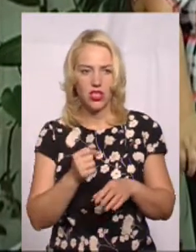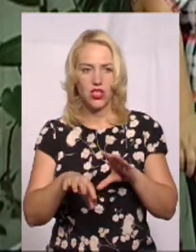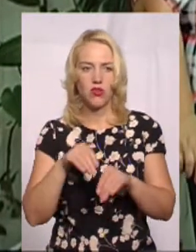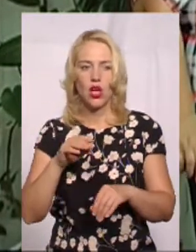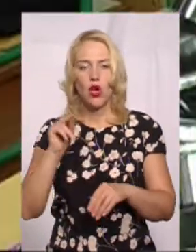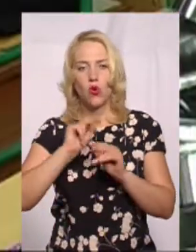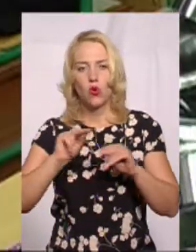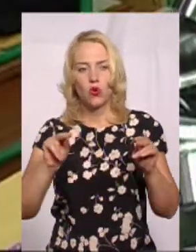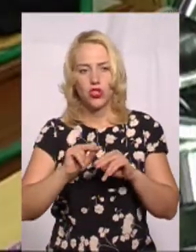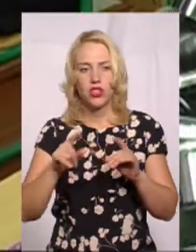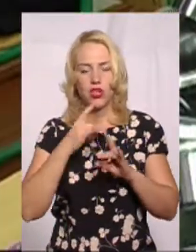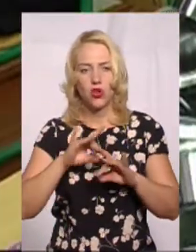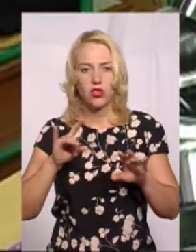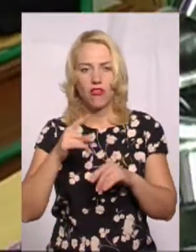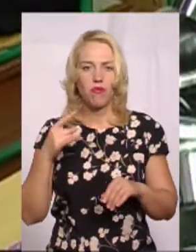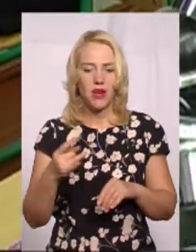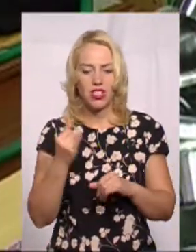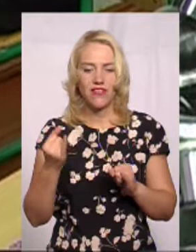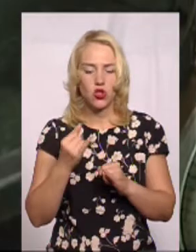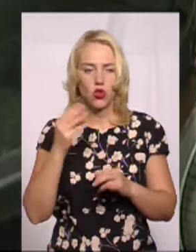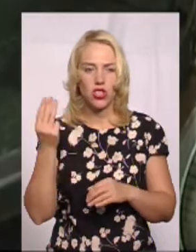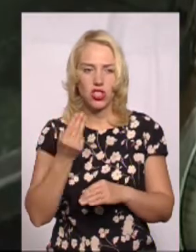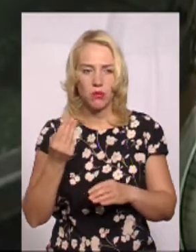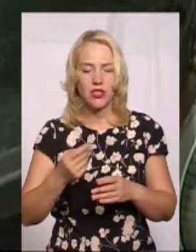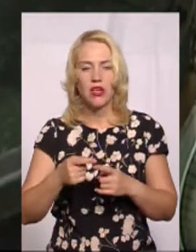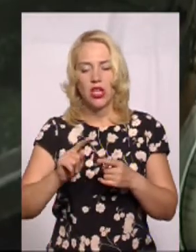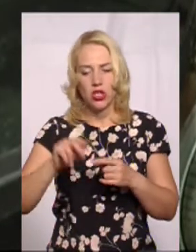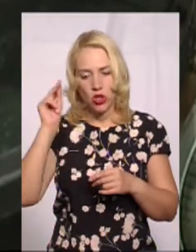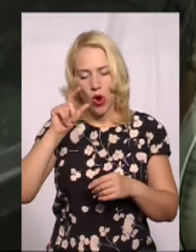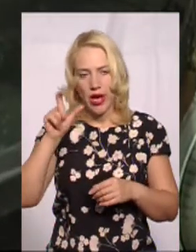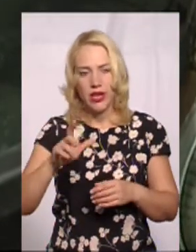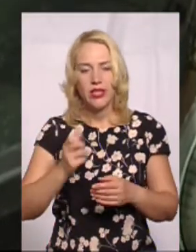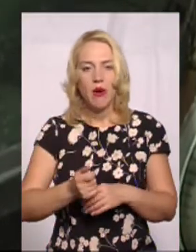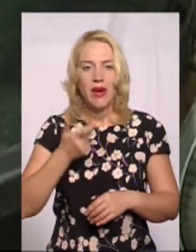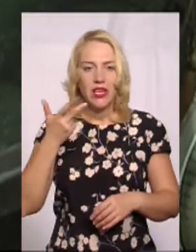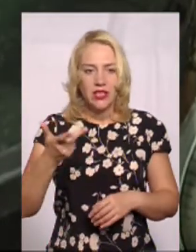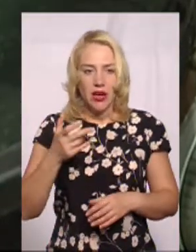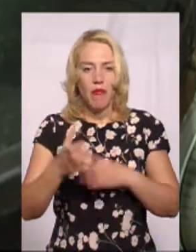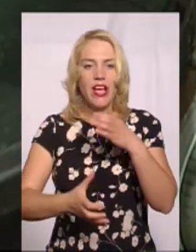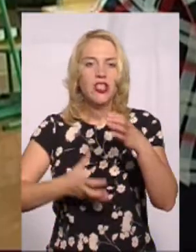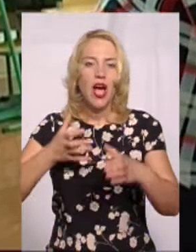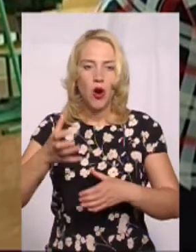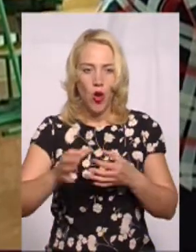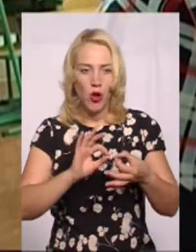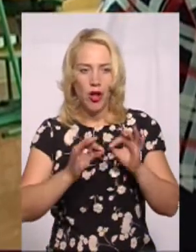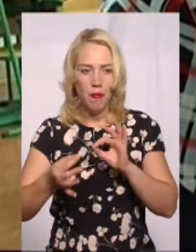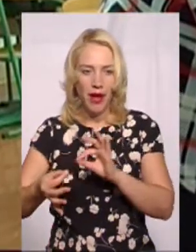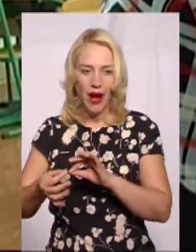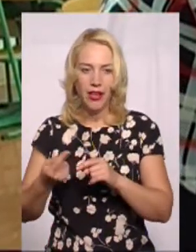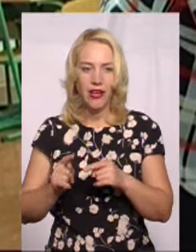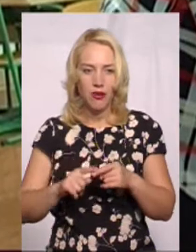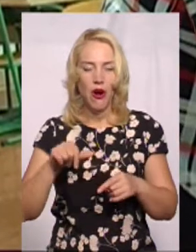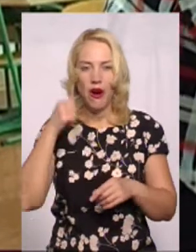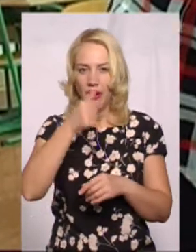Петрівна Гудкова каже, вперше в історії Шепетівки школяр став призером міжнародної олімпіади з біології. І цього ж року команда, капітаном якої був